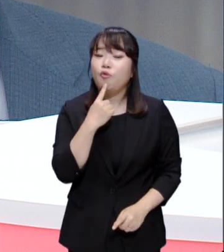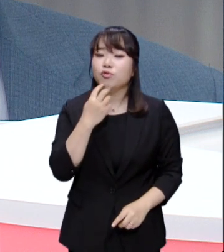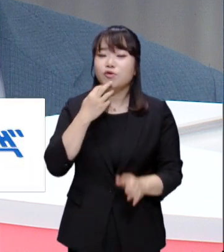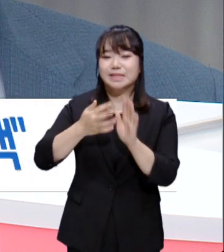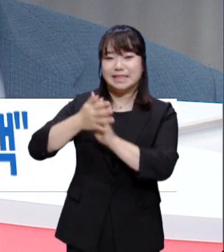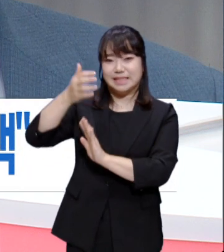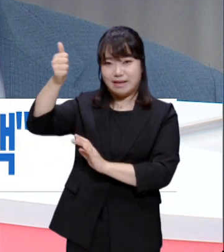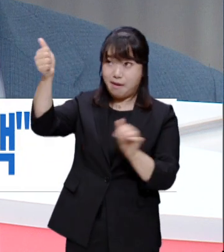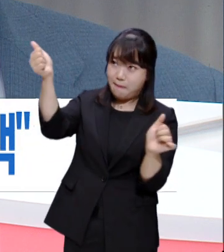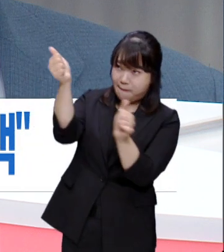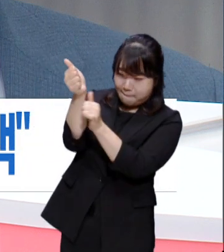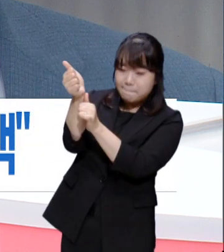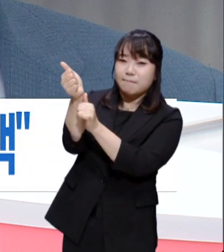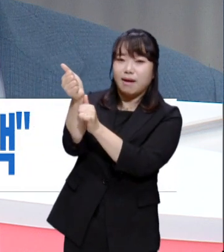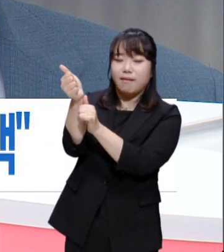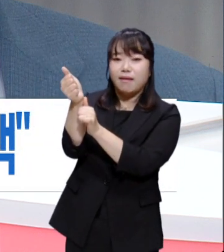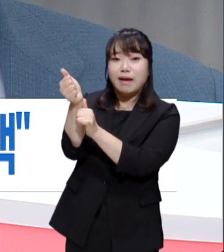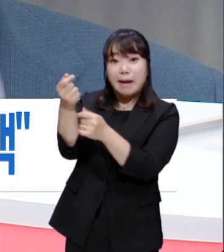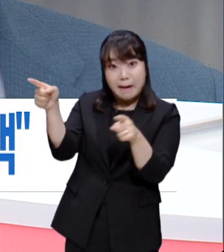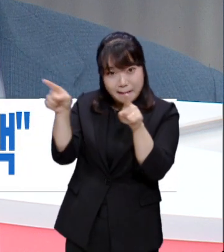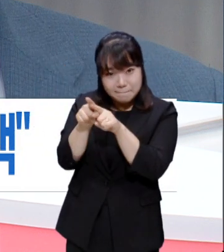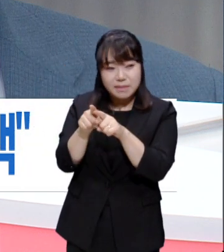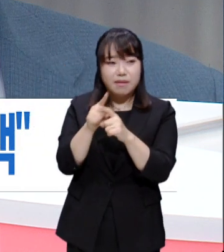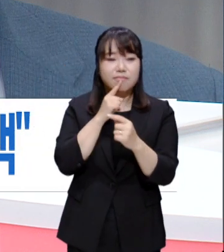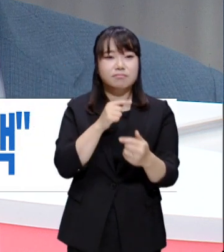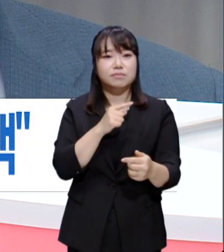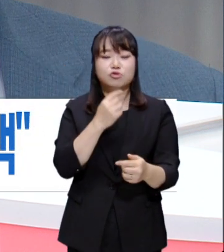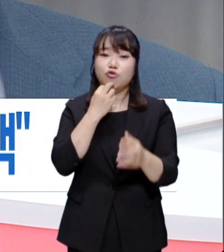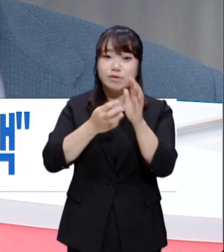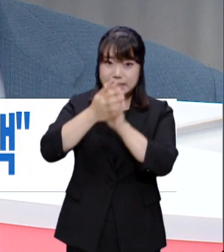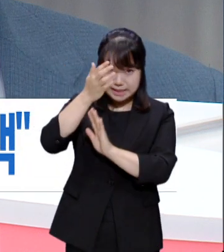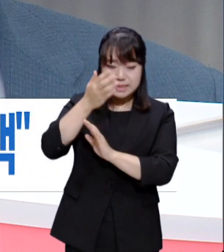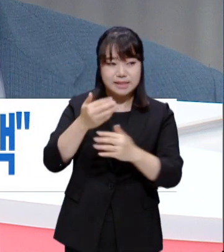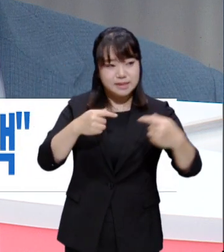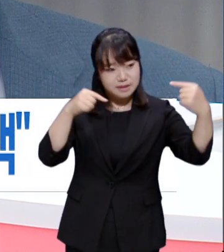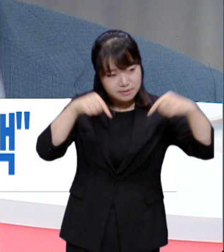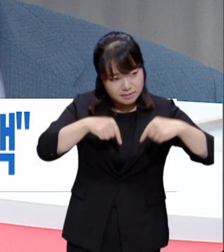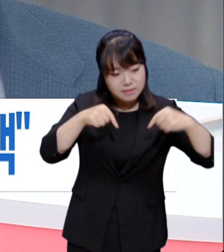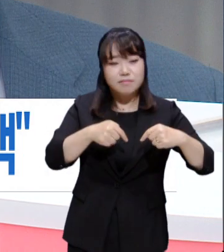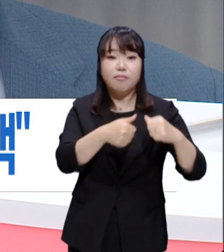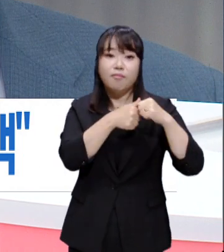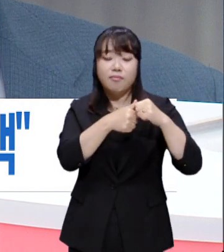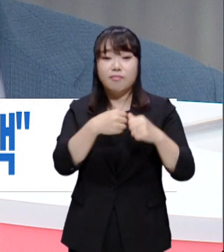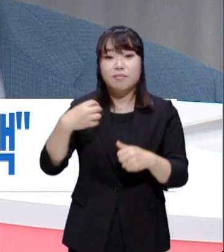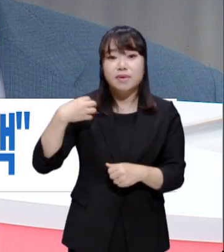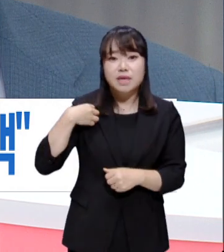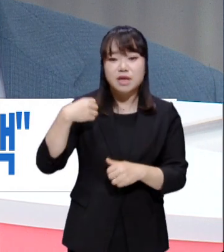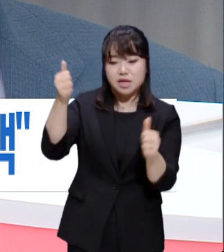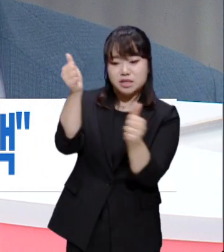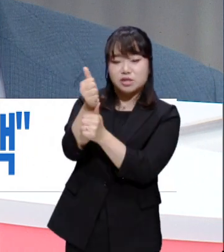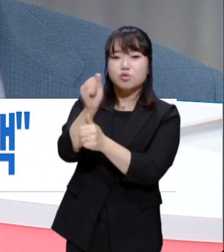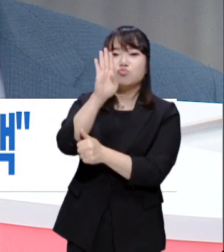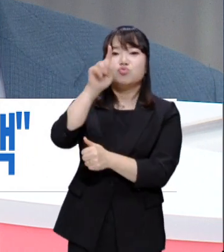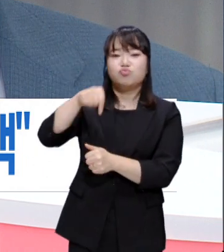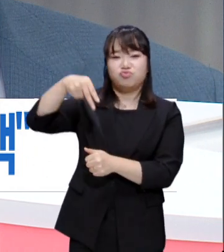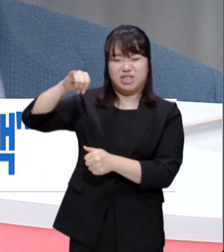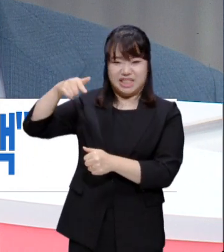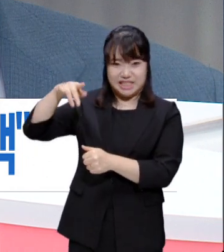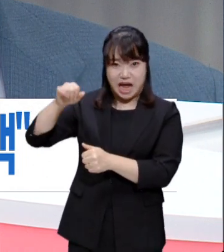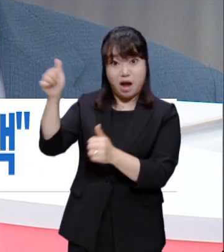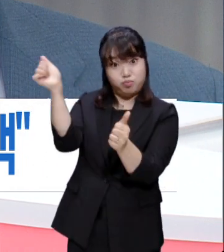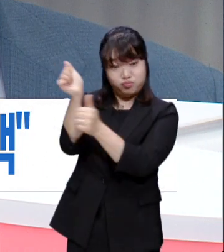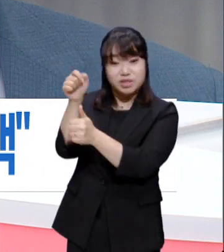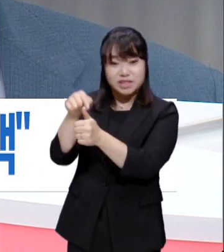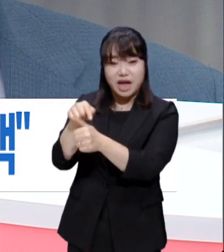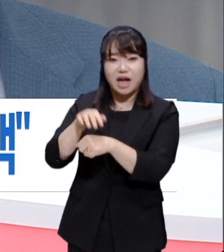서울시장을 보좌해 여러 기관은 물론 언론 등과 이 서울시 업무를 협의하고 조정하는 사람이 정무부시장입니다. 현재